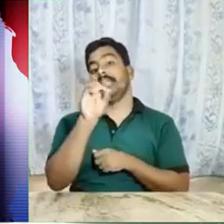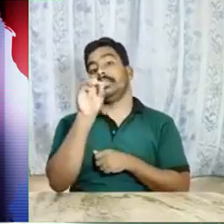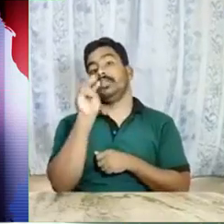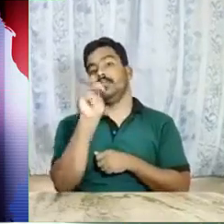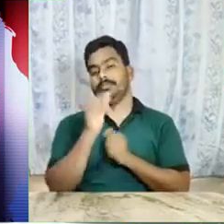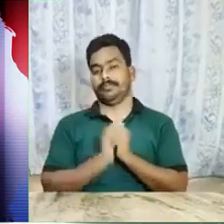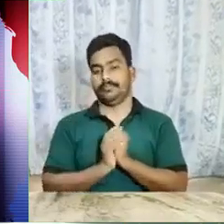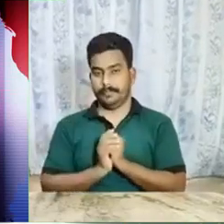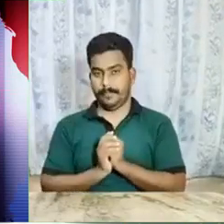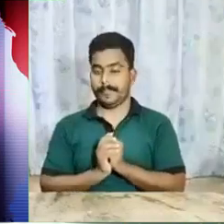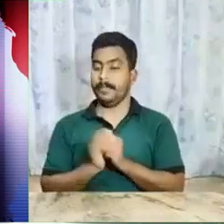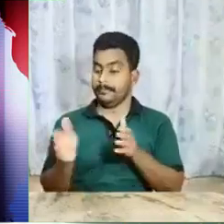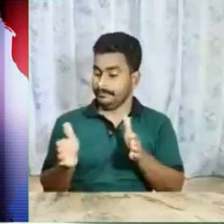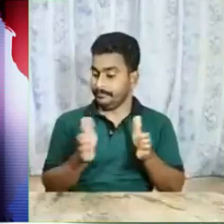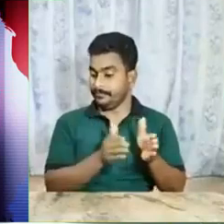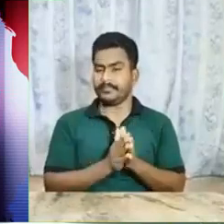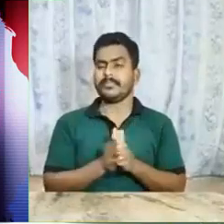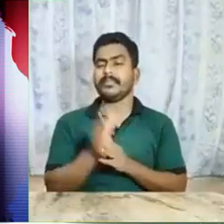ഇതുവരെ